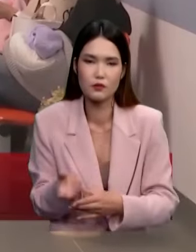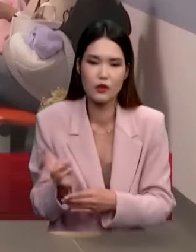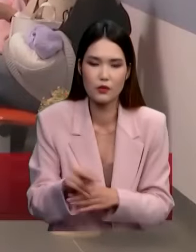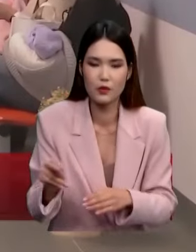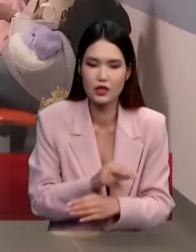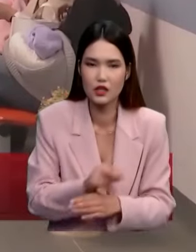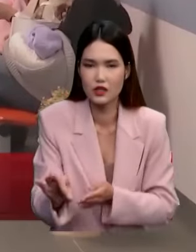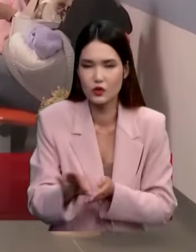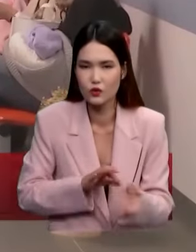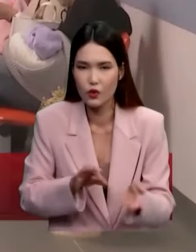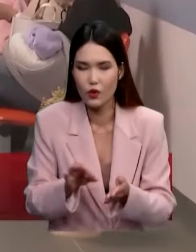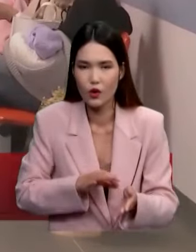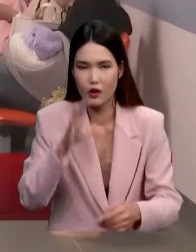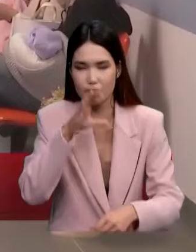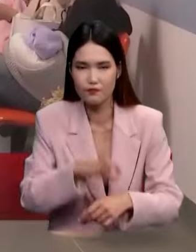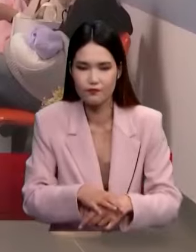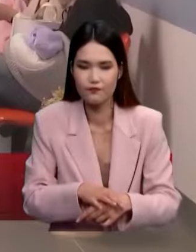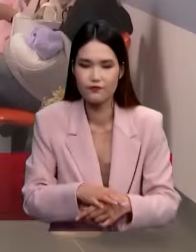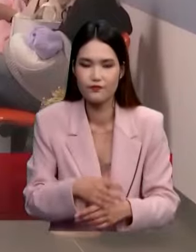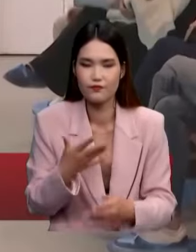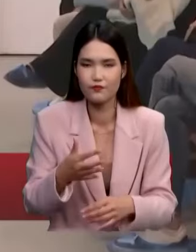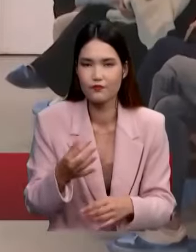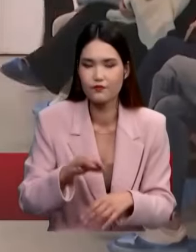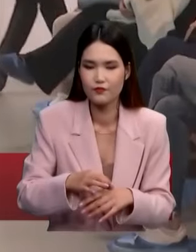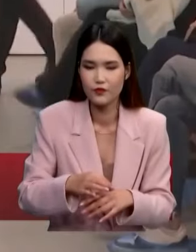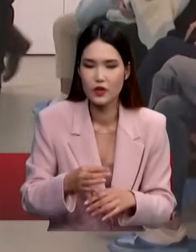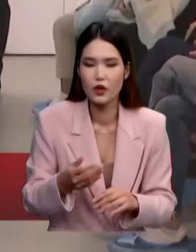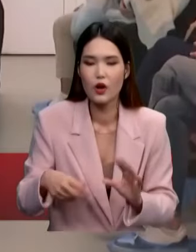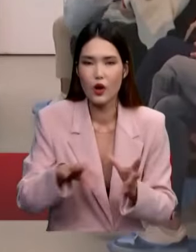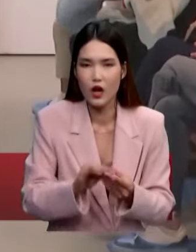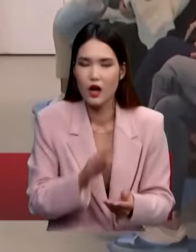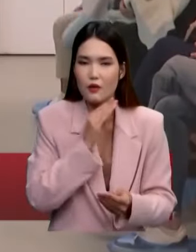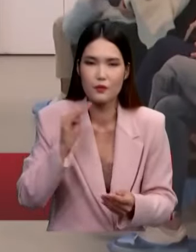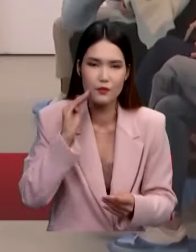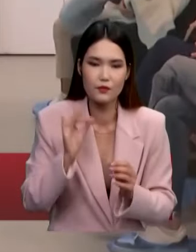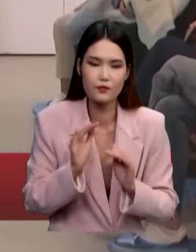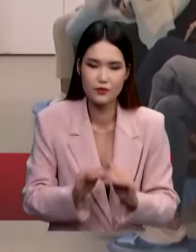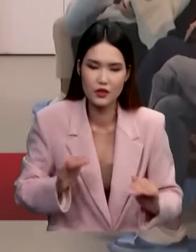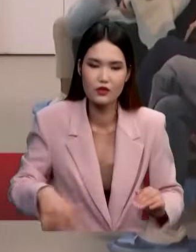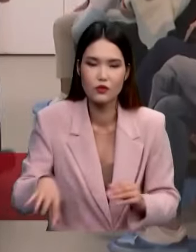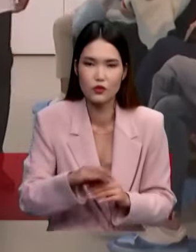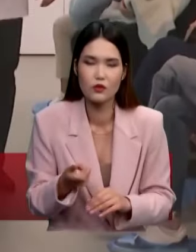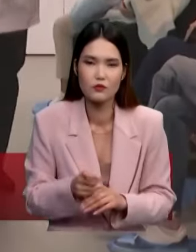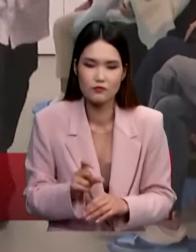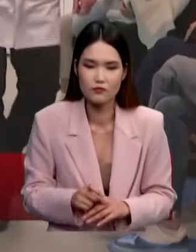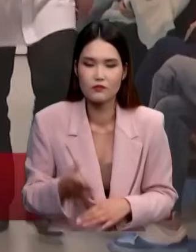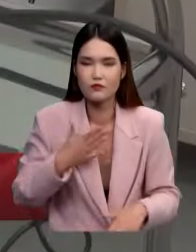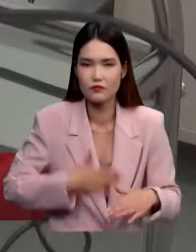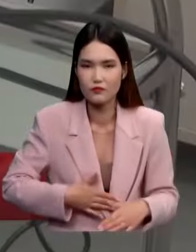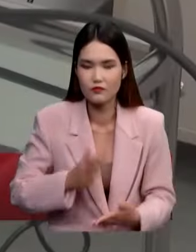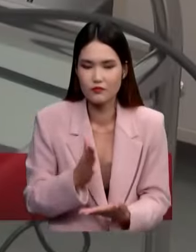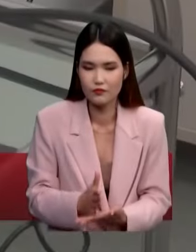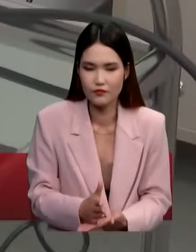будет оказана своевременная помощь. Так что мамы в Актюбинской области могут быть совершенно